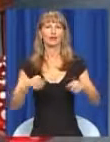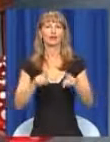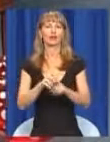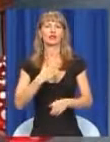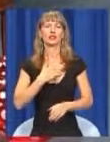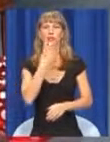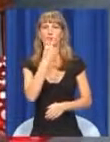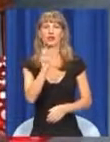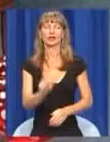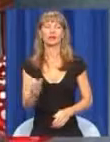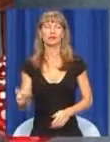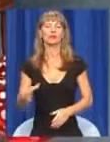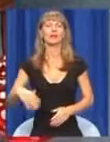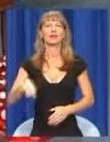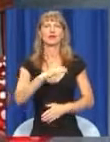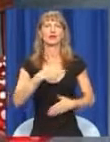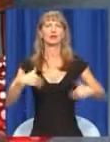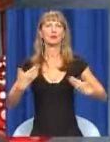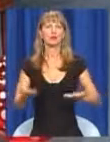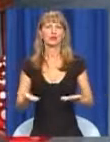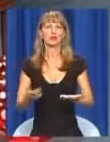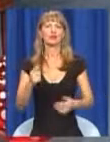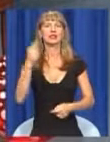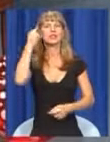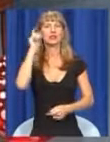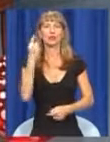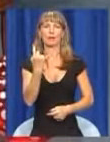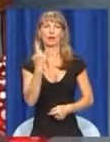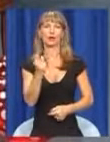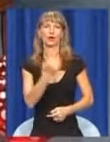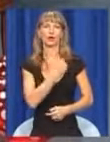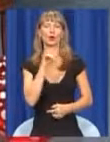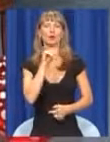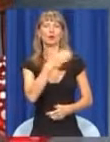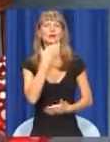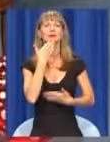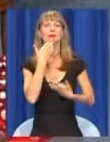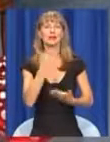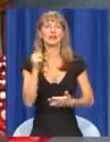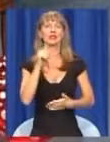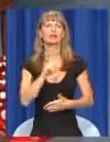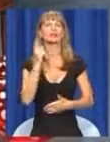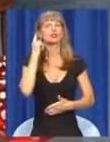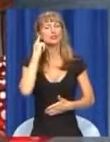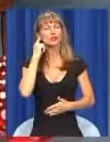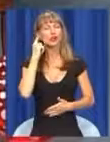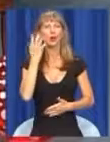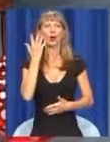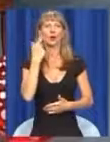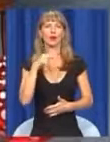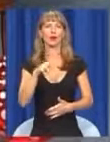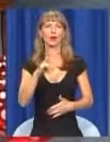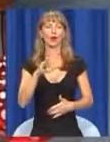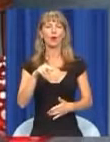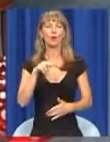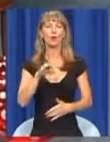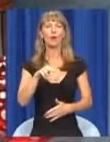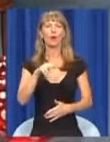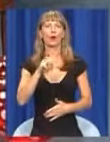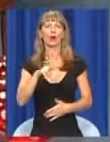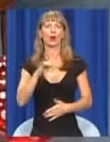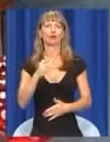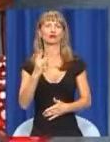нашими телеглядачами. Усім привіт! І ти знаєш, от перше, що я б хотів у тебе запитати, це те, чи чула ти взагалі колись про попелюшку? Ну, я думаю,